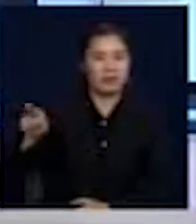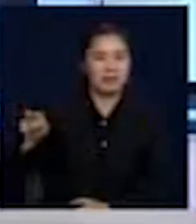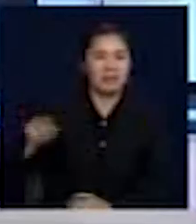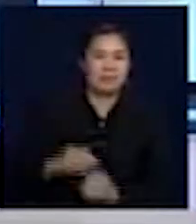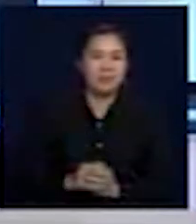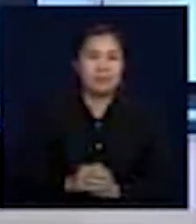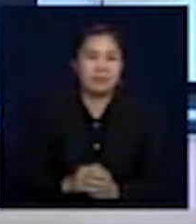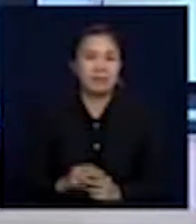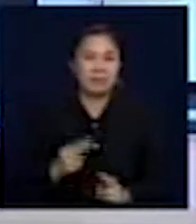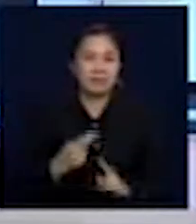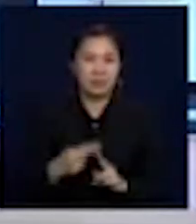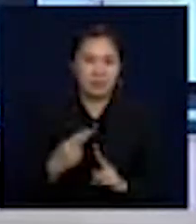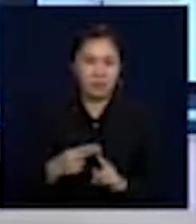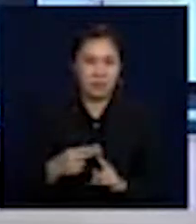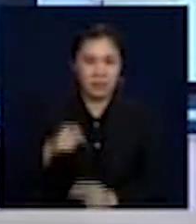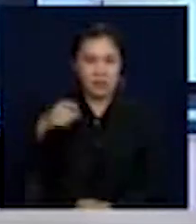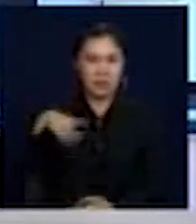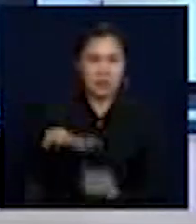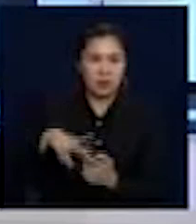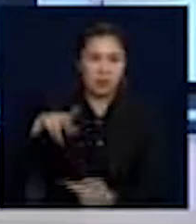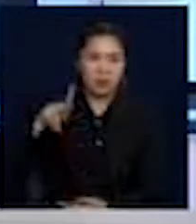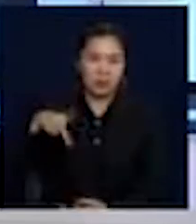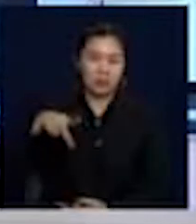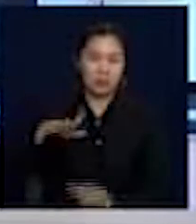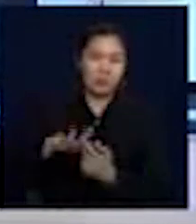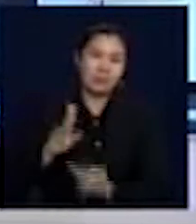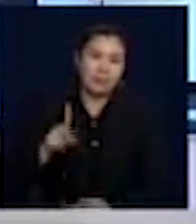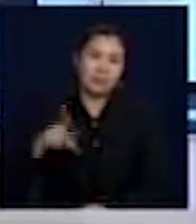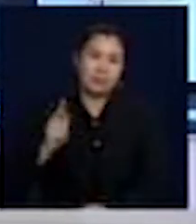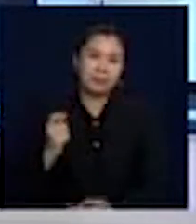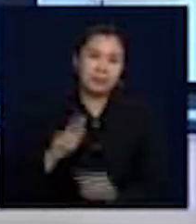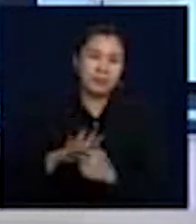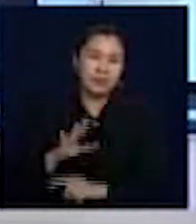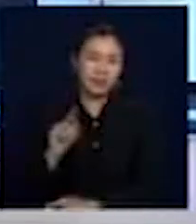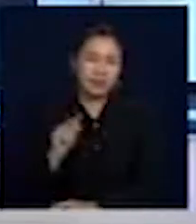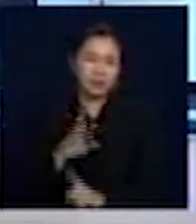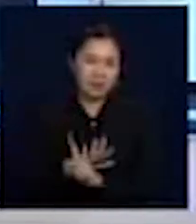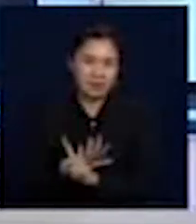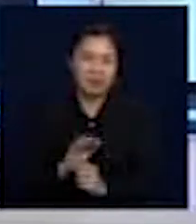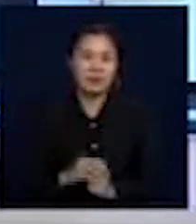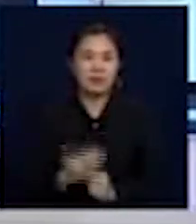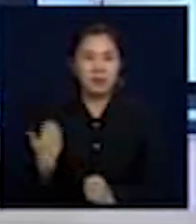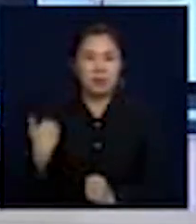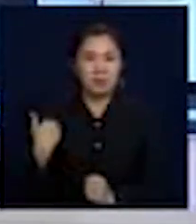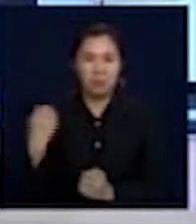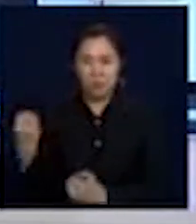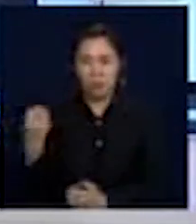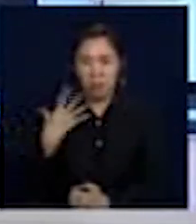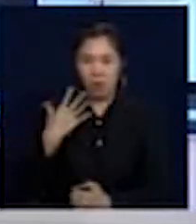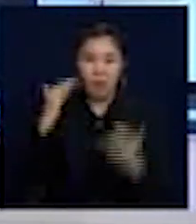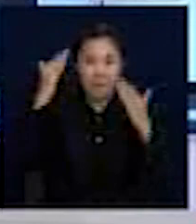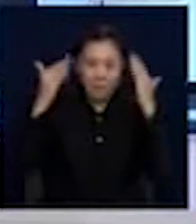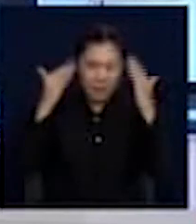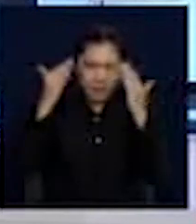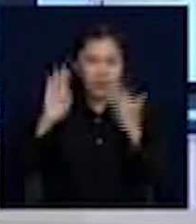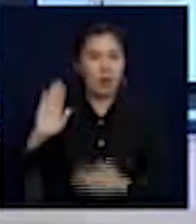บริษัทซูเปอร์ซาร่าและซูเปอร์ซาร่าก็นำเข้ามาโดยแจ้งว่ามาจากมาเลเซียพอแจ้งว่ามา